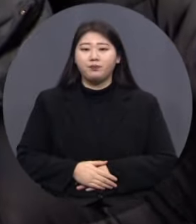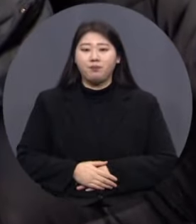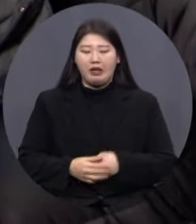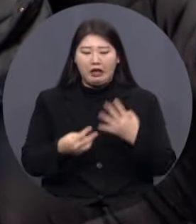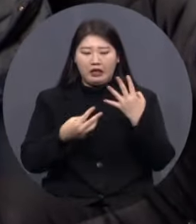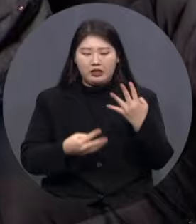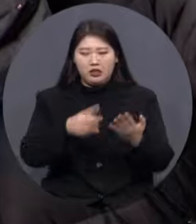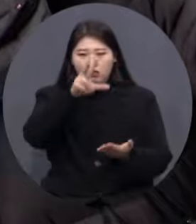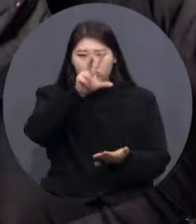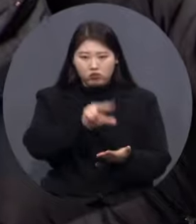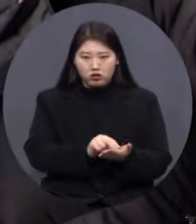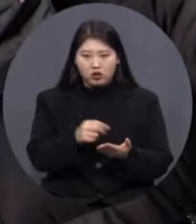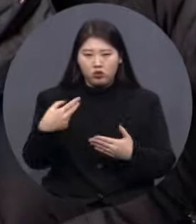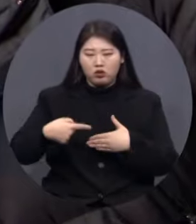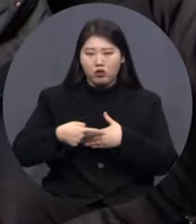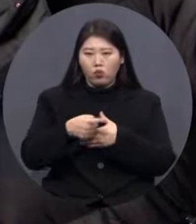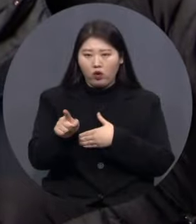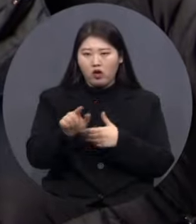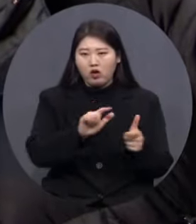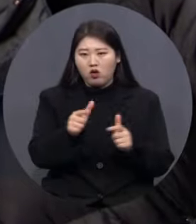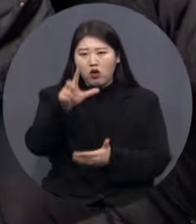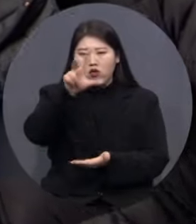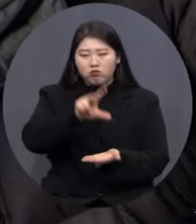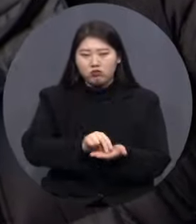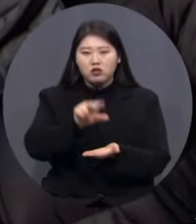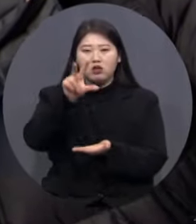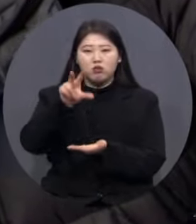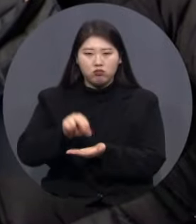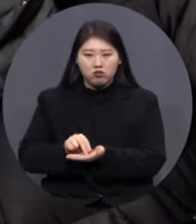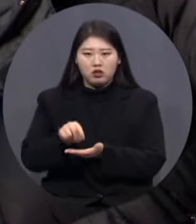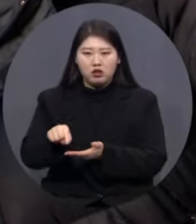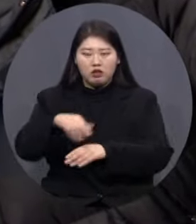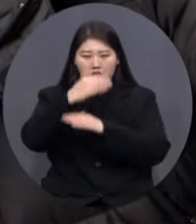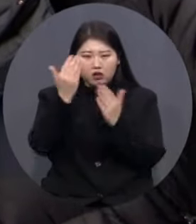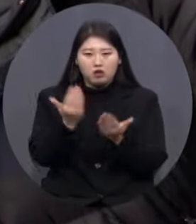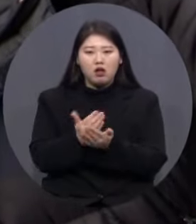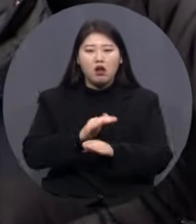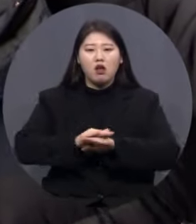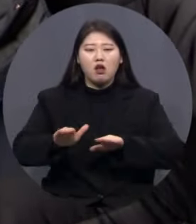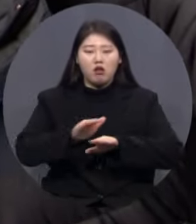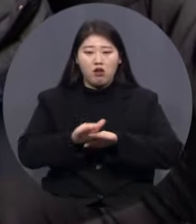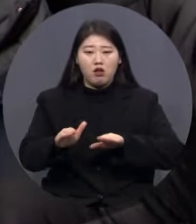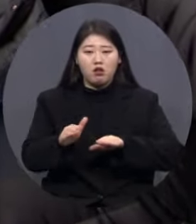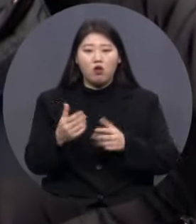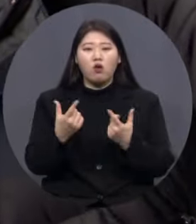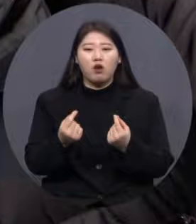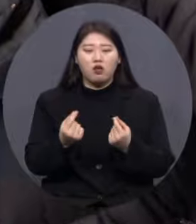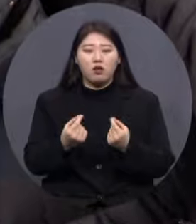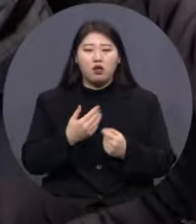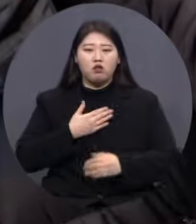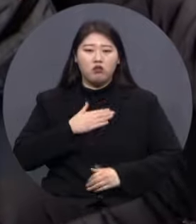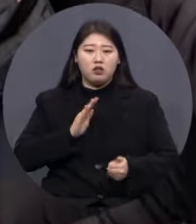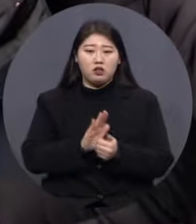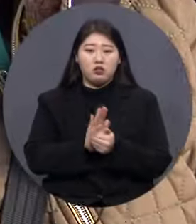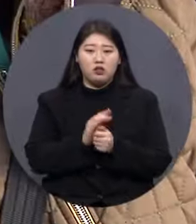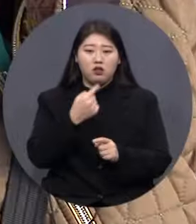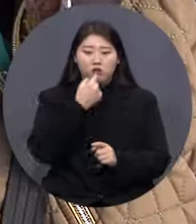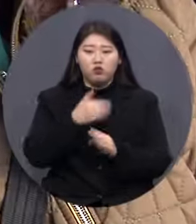문제 및 기타 여러 가지 제주의 모든 문제들을 잘하고 있는 거 같아서 지지하는 정당이